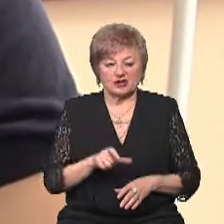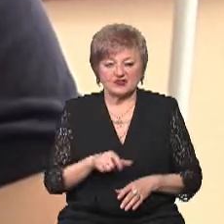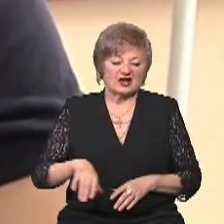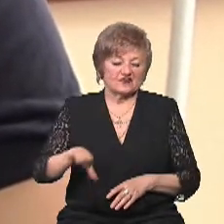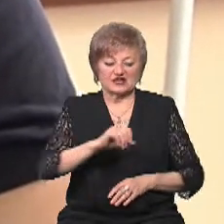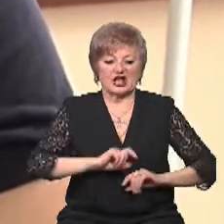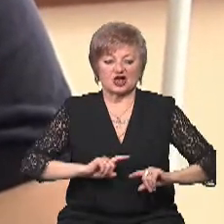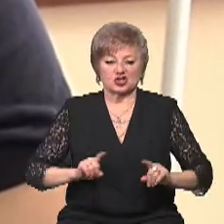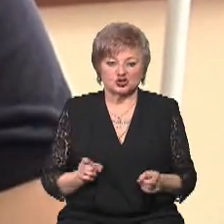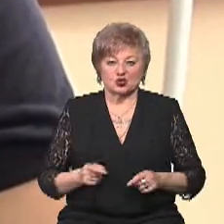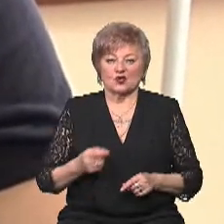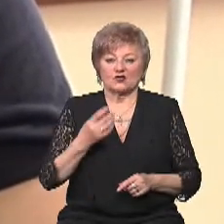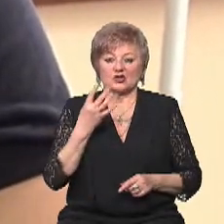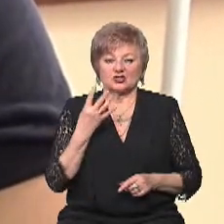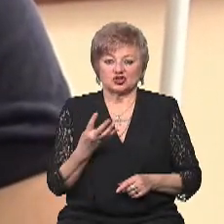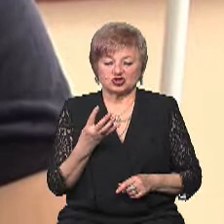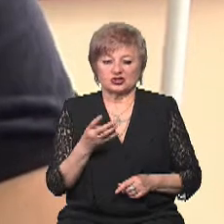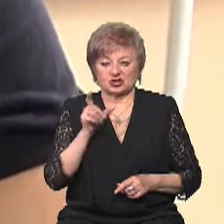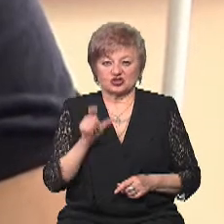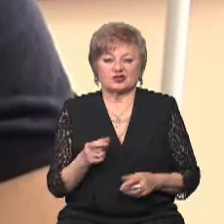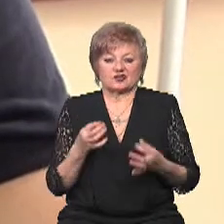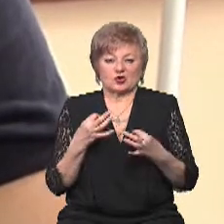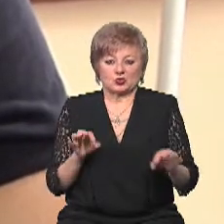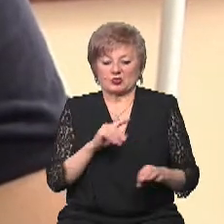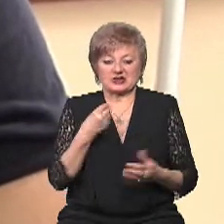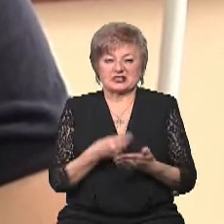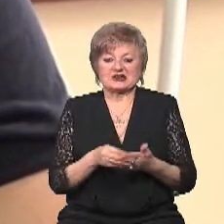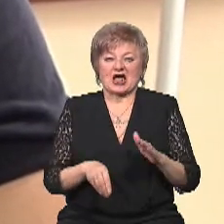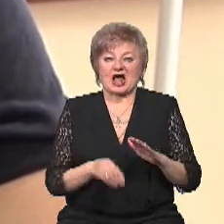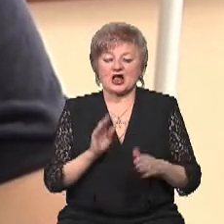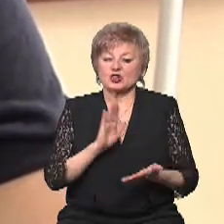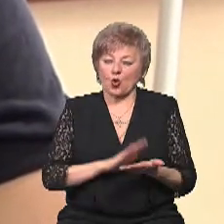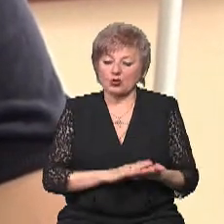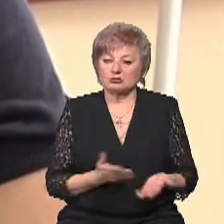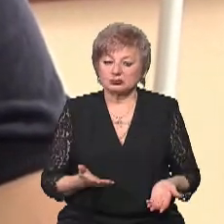арестованы, 4 вышли под залог. Вторая группа, это у нас мы задержали